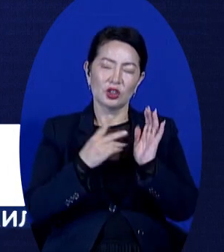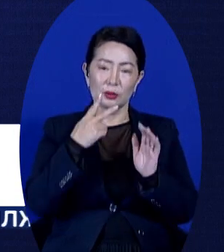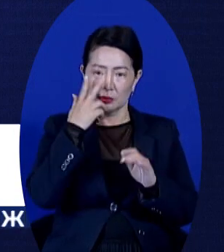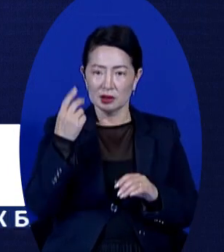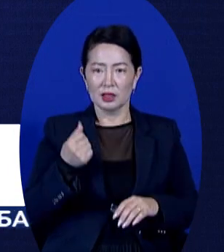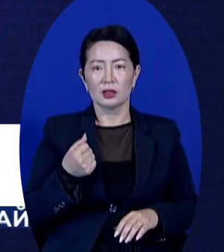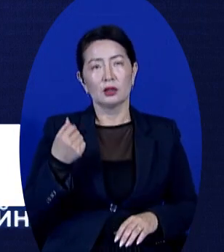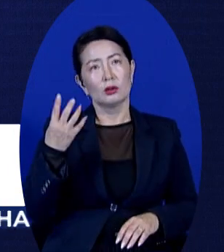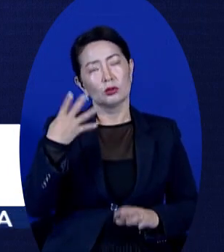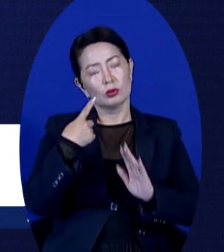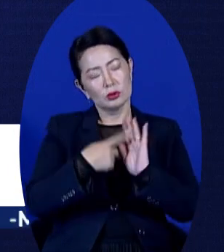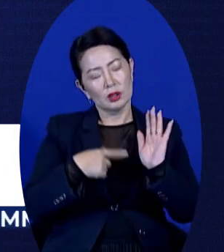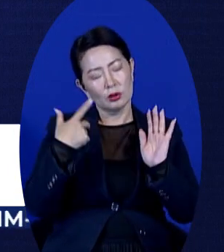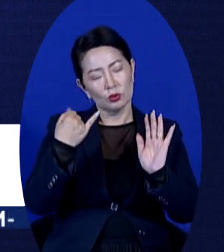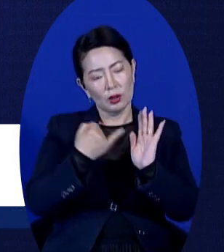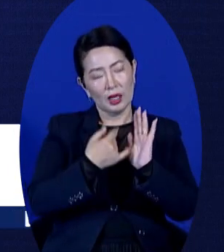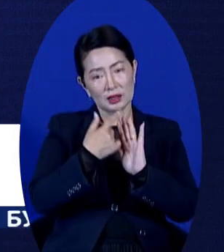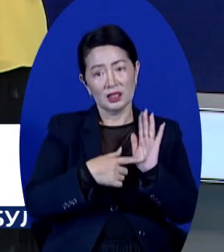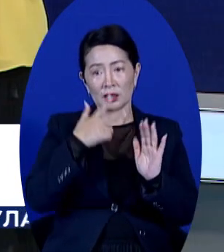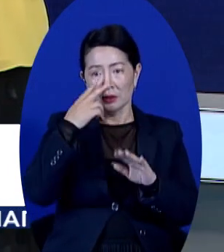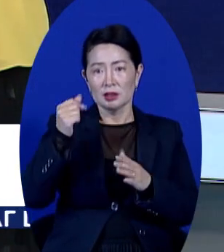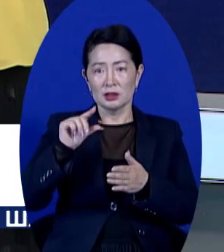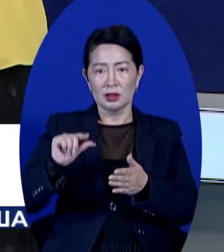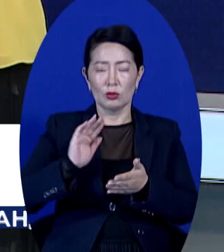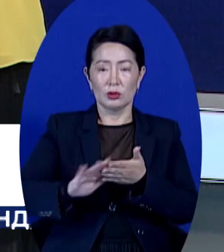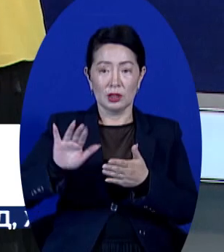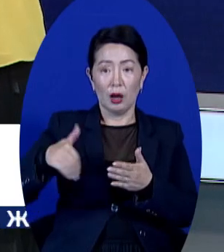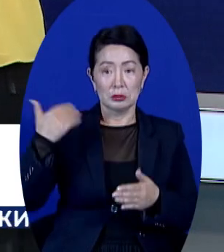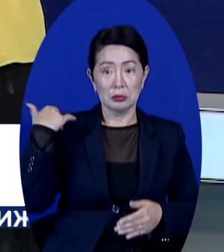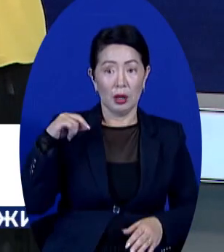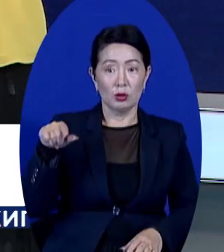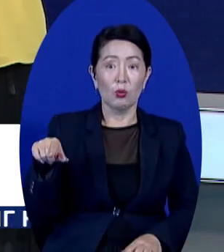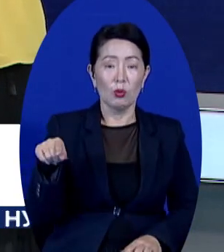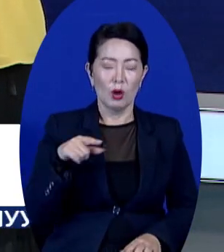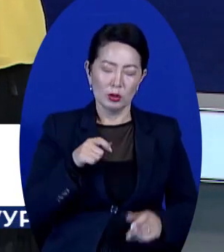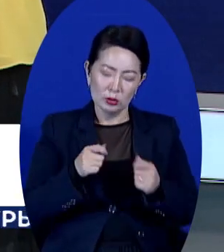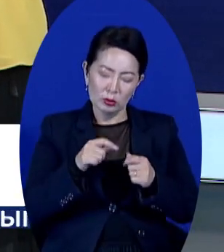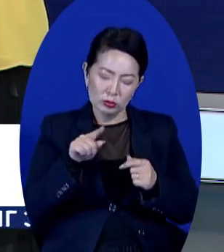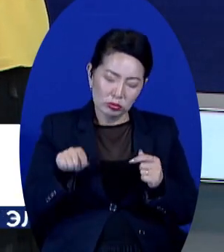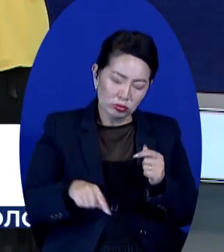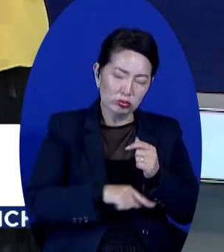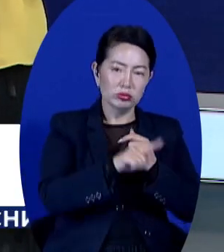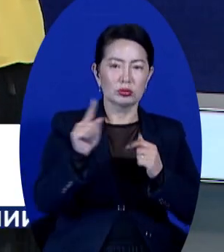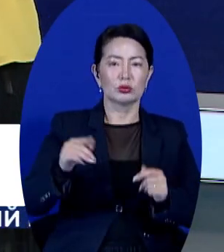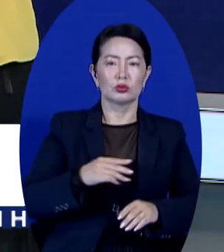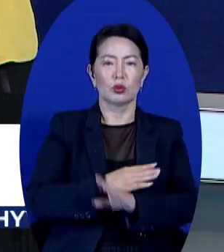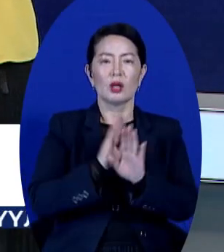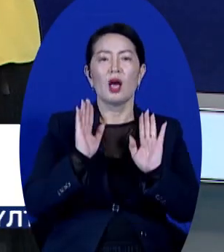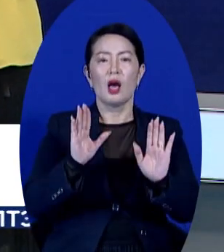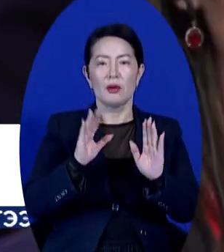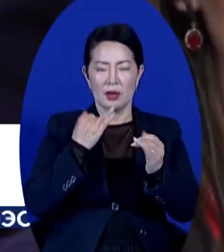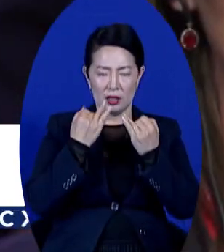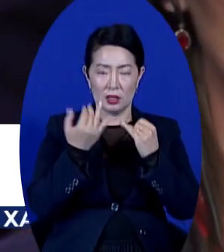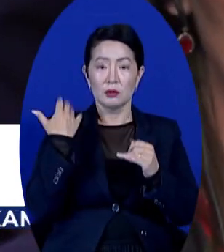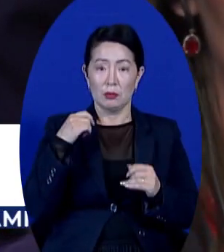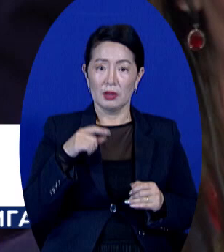4, 5, 6 дугаар сар зах зээлийн аншаас хямд үнээр худалдан авах боломж бүрдсэн. Энэ зохицуултыг энэ оны дуустал хэрэгжүүлэх хэлцлийг Роснефт компанитай хийгээд